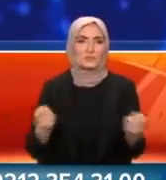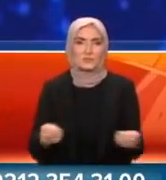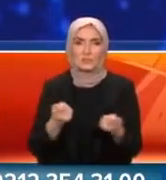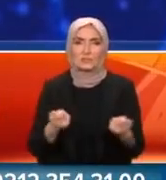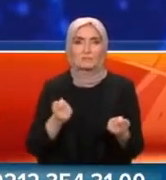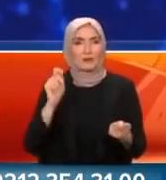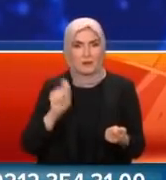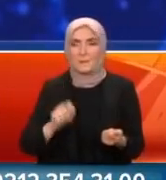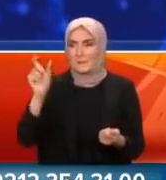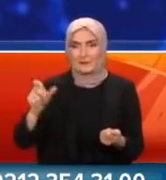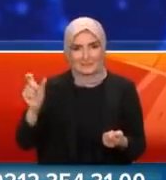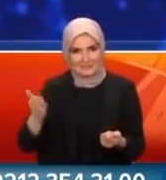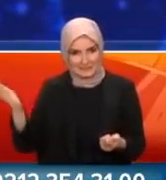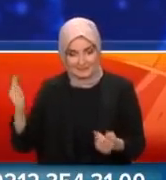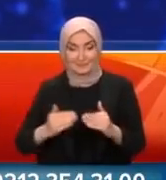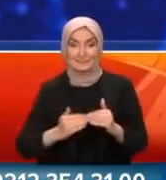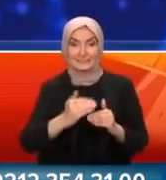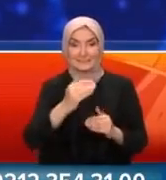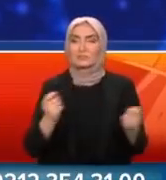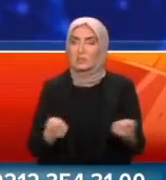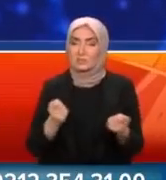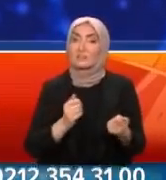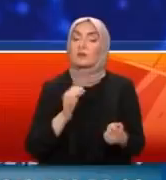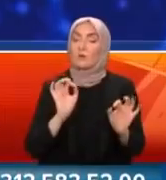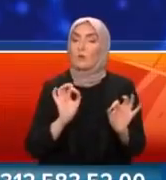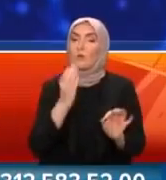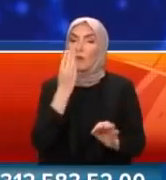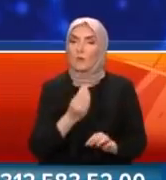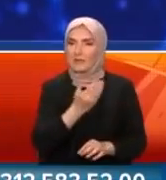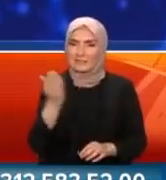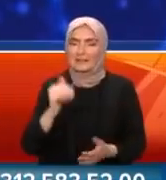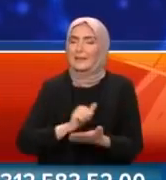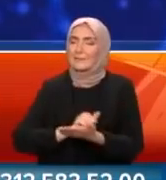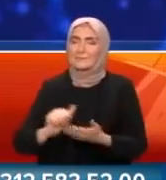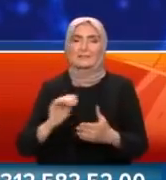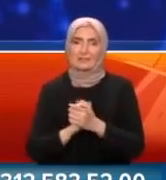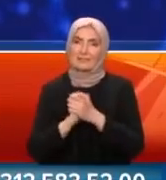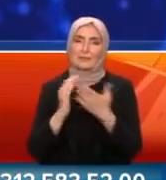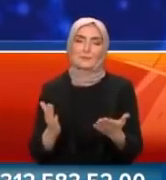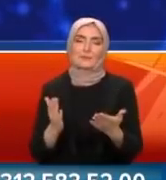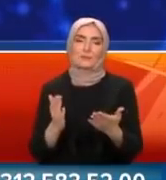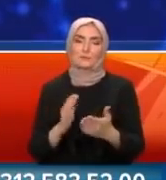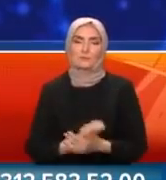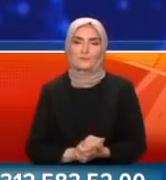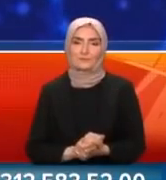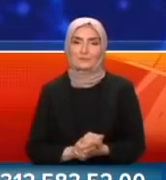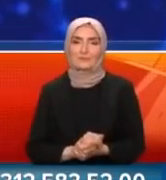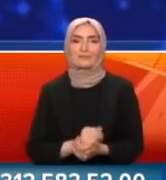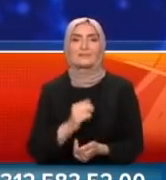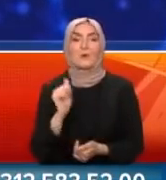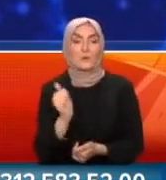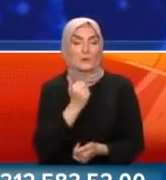emeği kesecek olanları Şimdiden tebrik ediyorum Merhaba Kıymetli misafirler